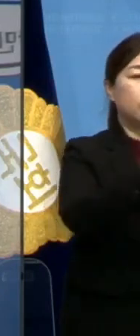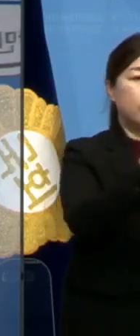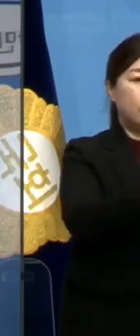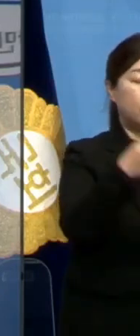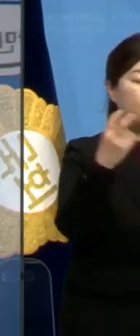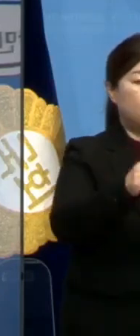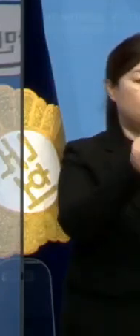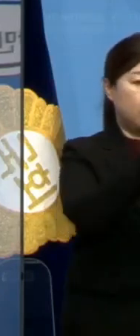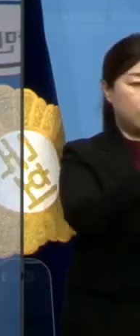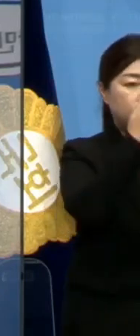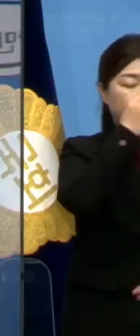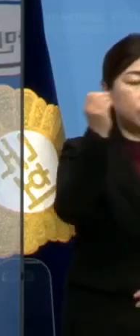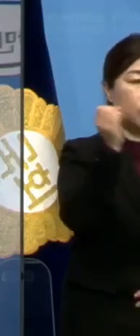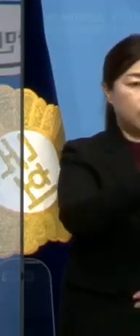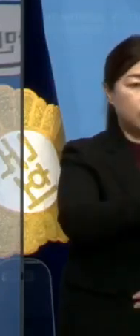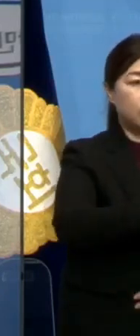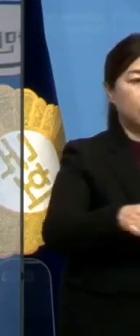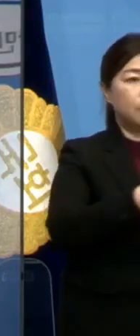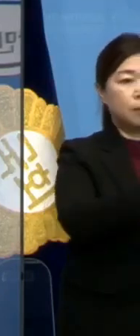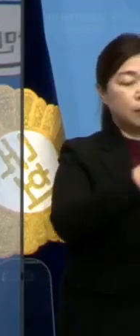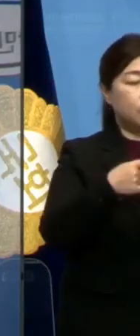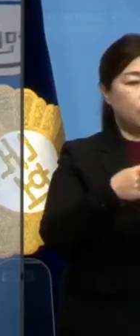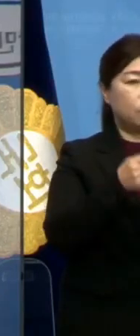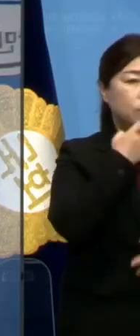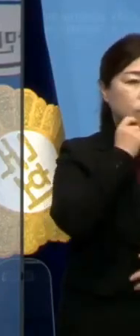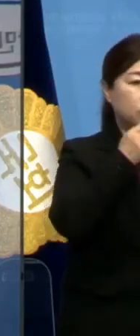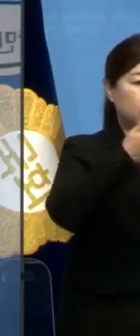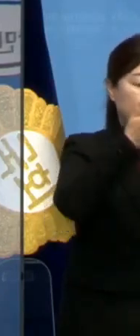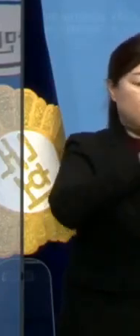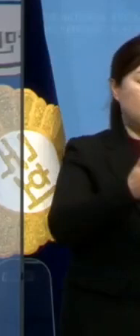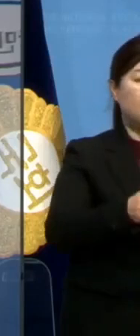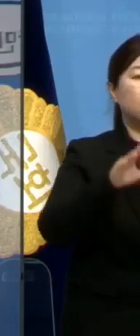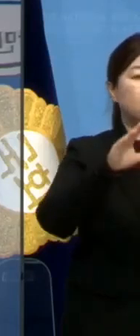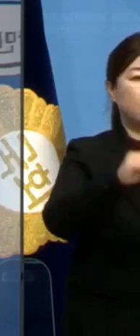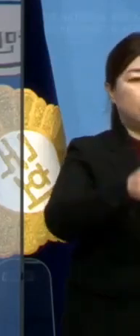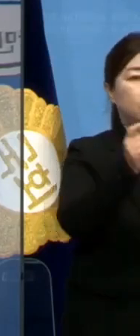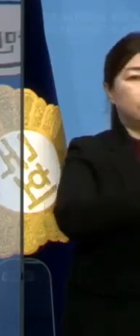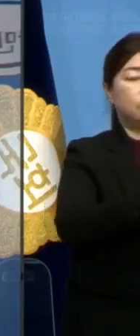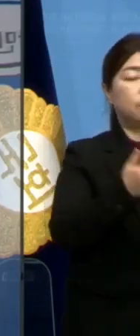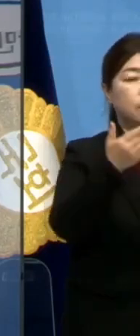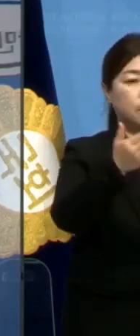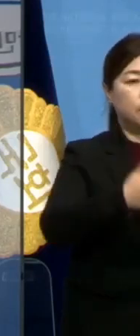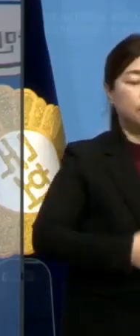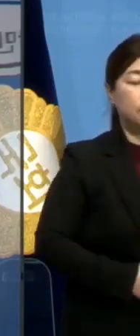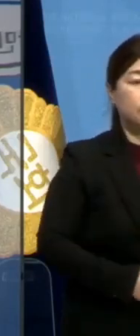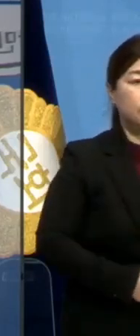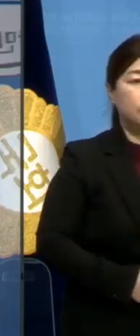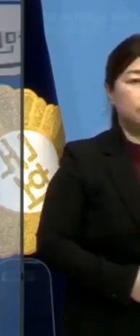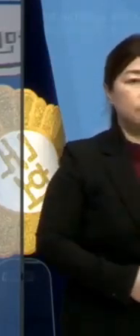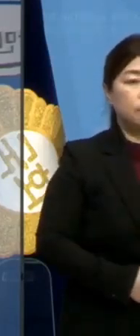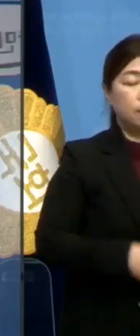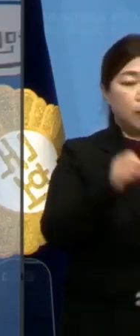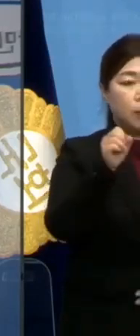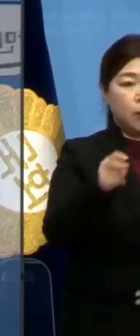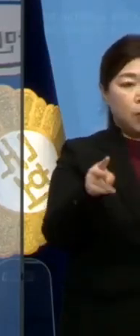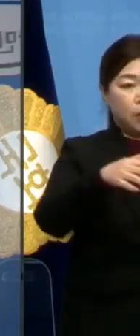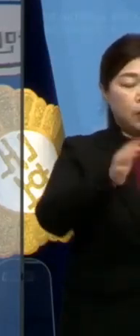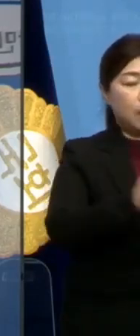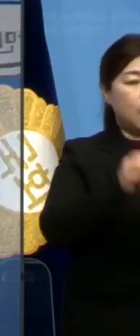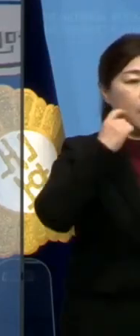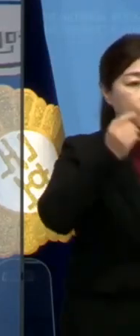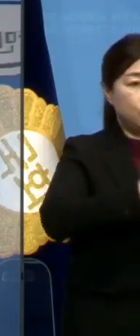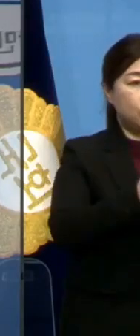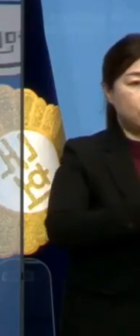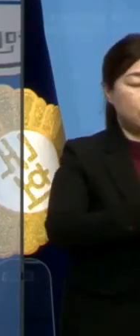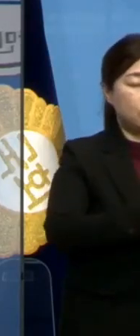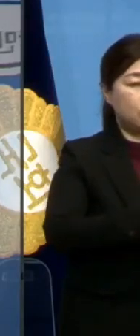상대를 무시하는 일방적인 요구를 중단할 것을 촉구합니다 여당의 가짜일 수 나